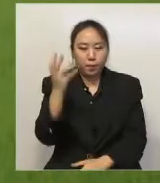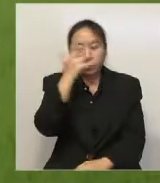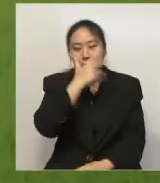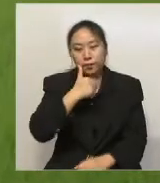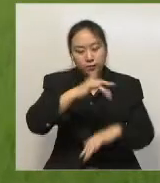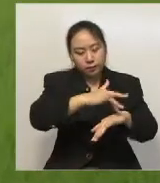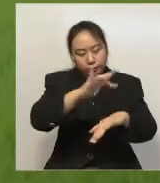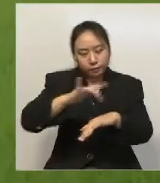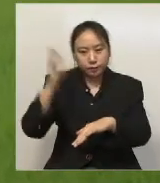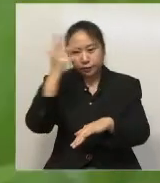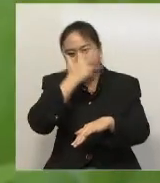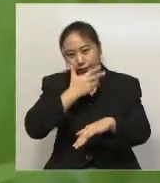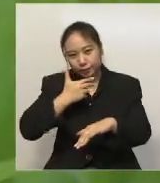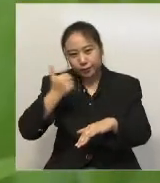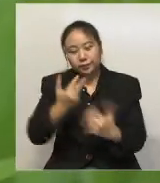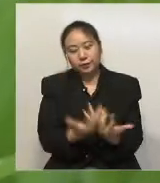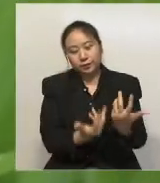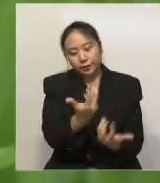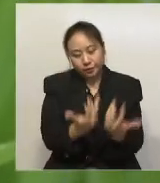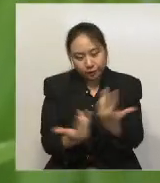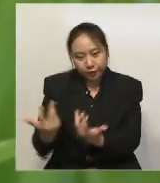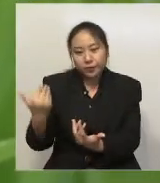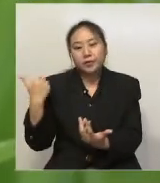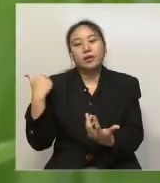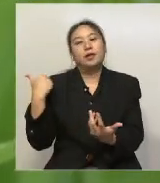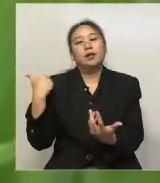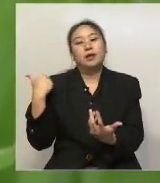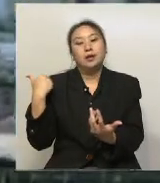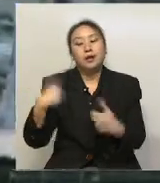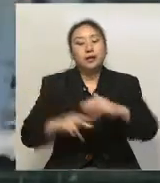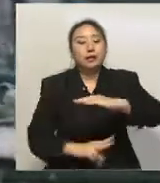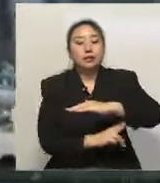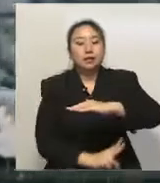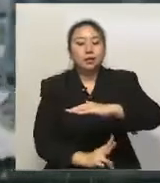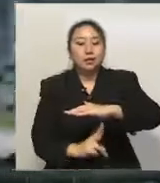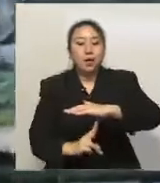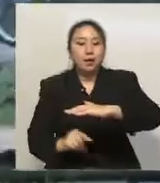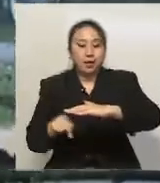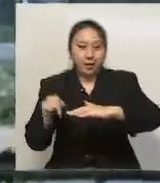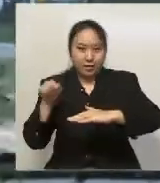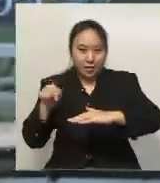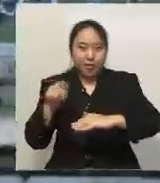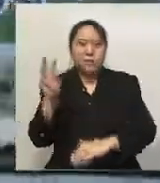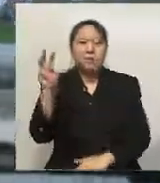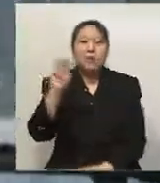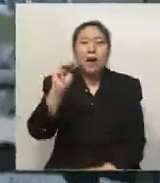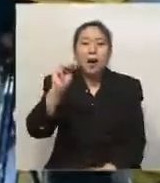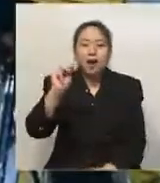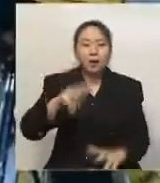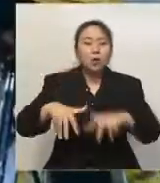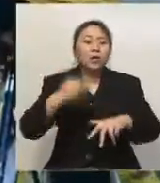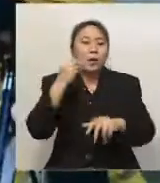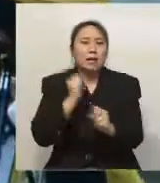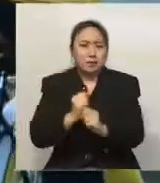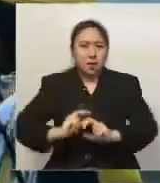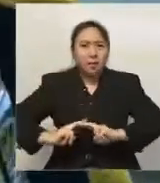งามของธรรมชาติบนท้องไร่นะครับโดยสะพานทุ่งนาบ้านคล้องน้อยเป็นสะพานไม้ที่ชาวบ้านเนี่ยเข